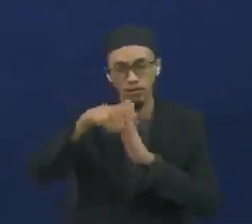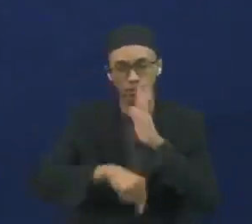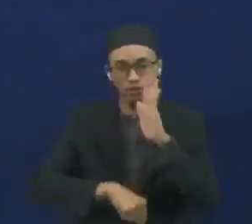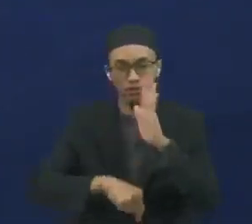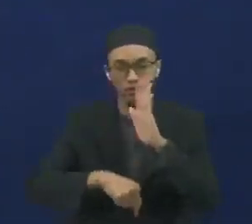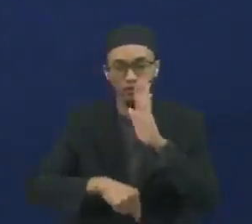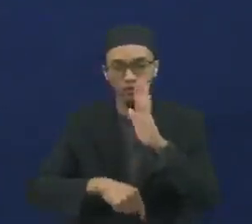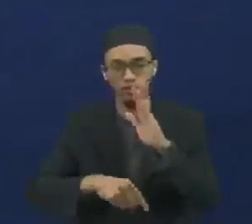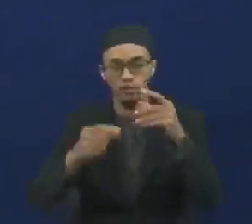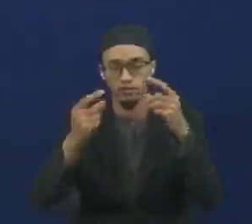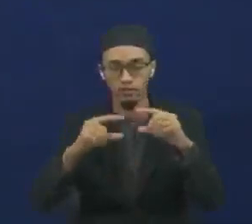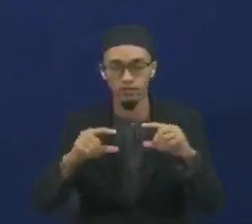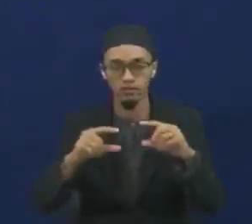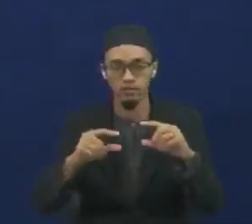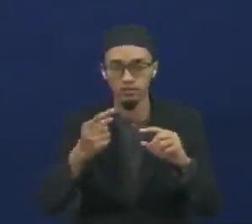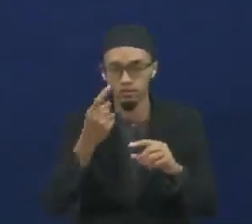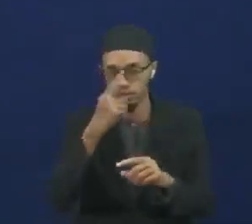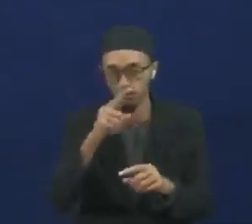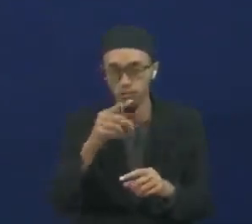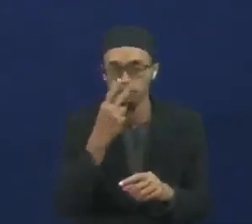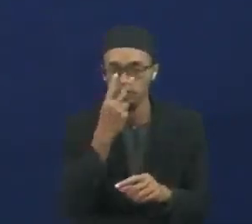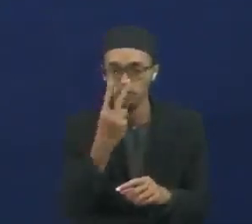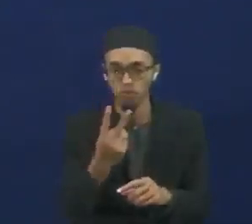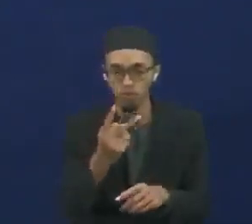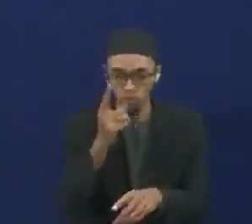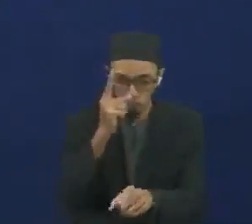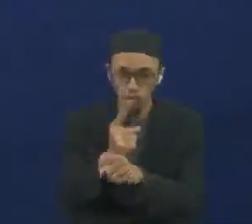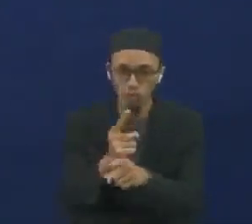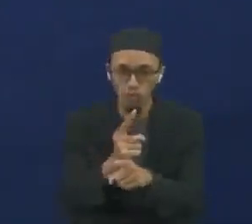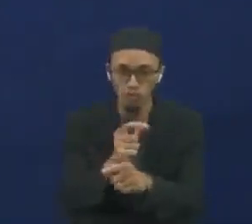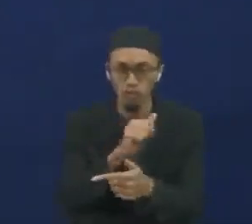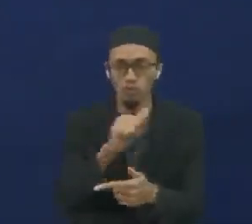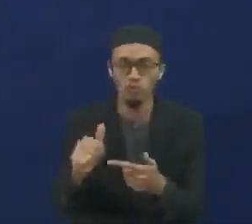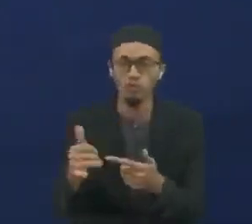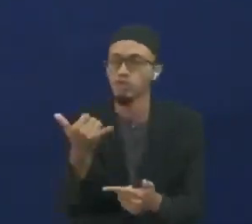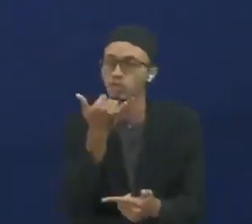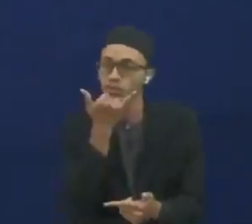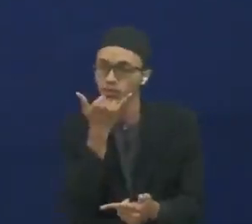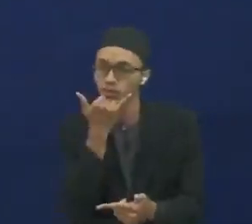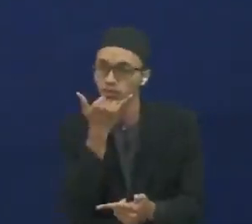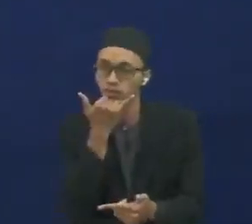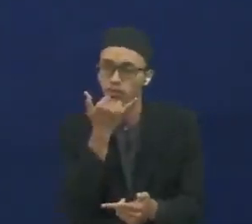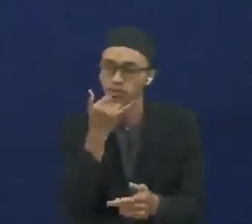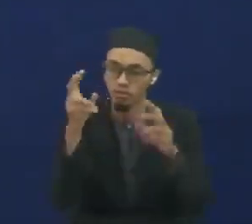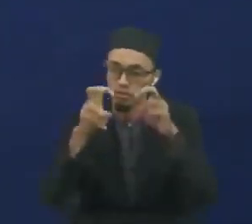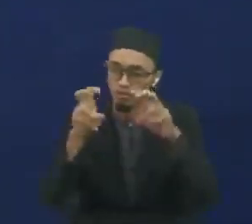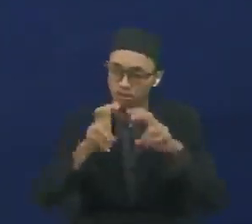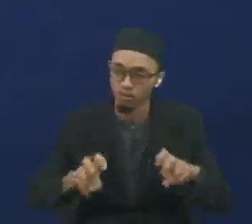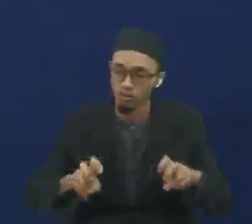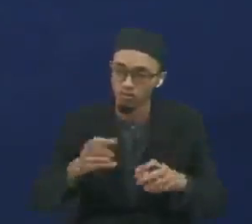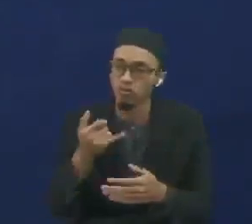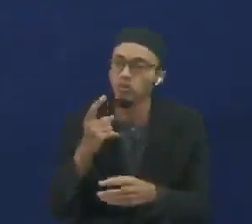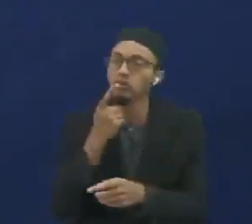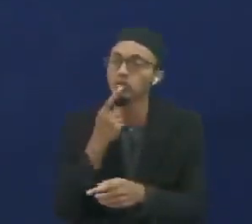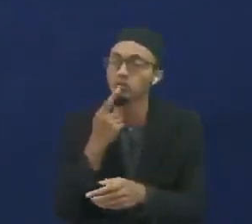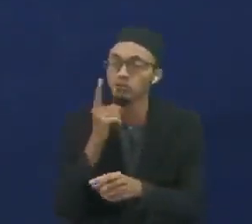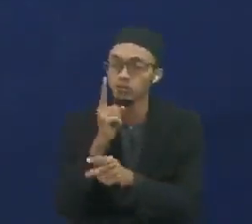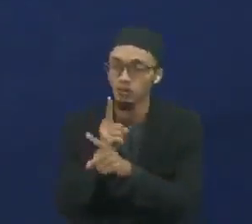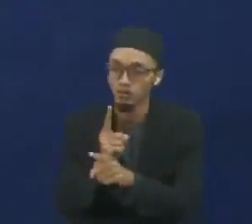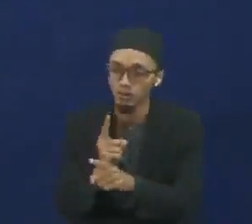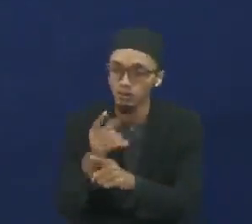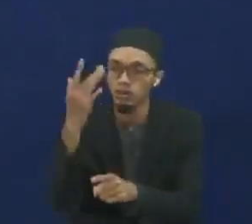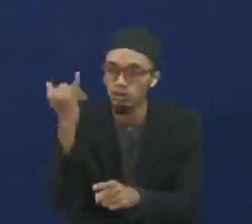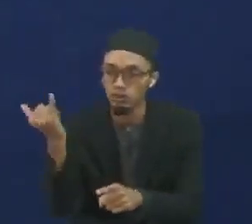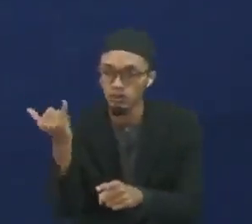Ini betul tak betul? Kalau betul kenapa? Kalau tak betul sebab apa? Itu yang dikatakan Al-Imam Ibn